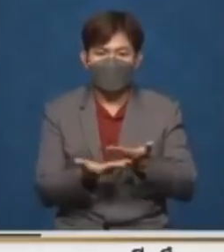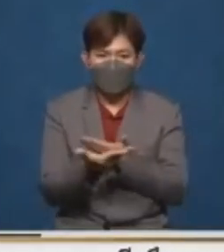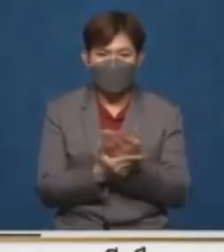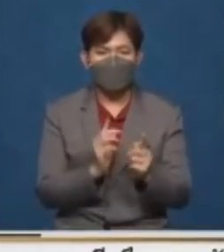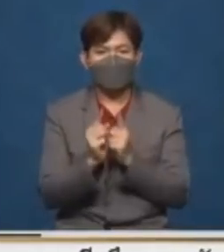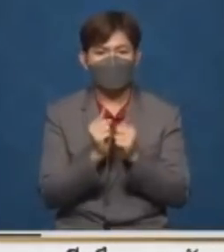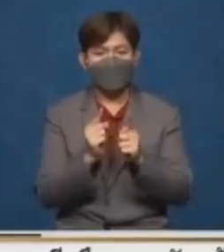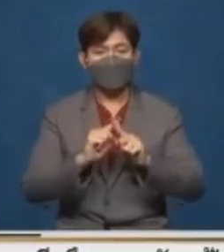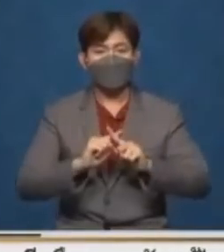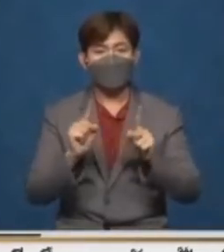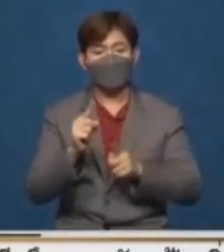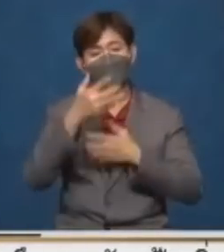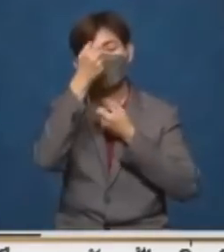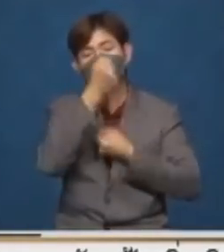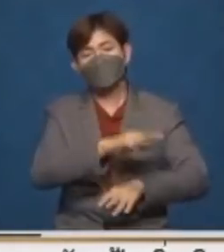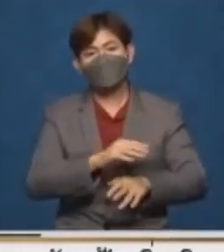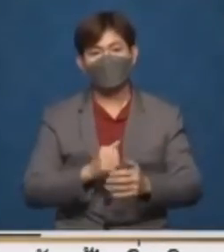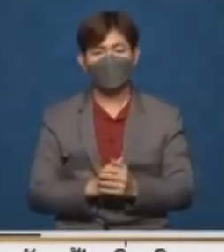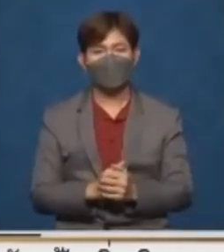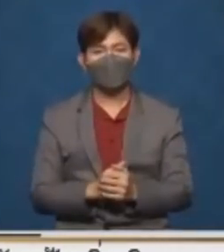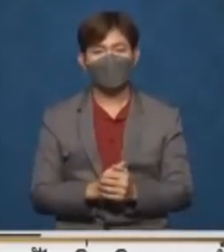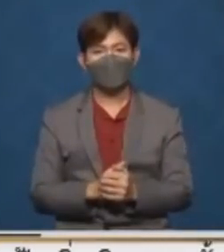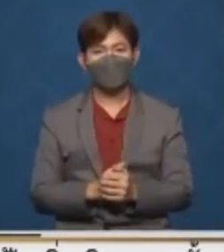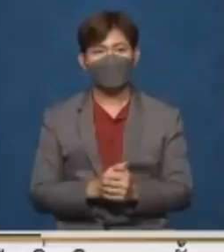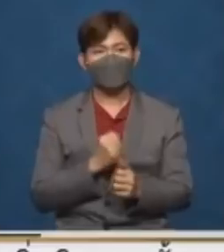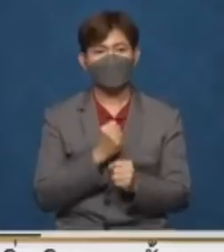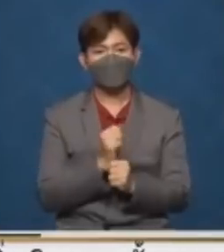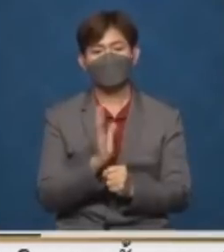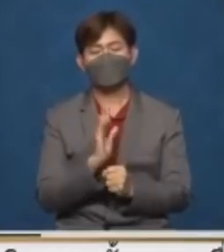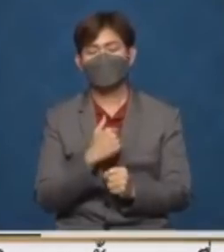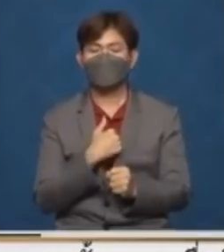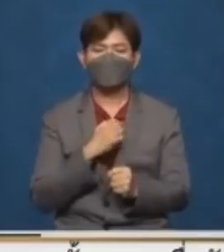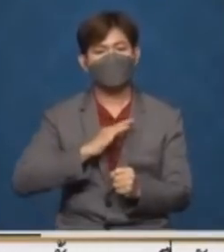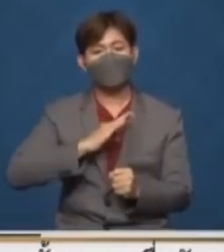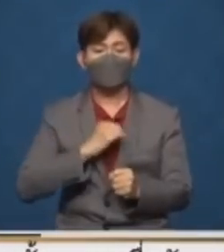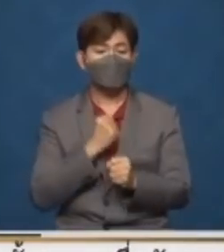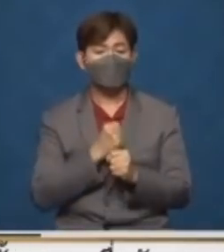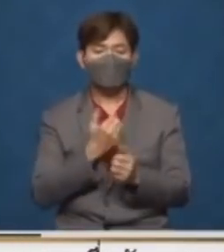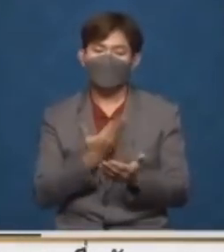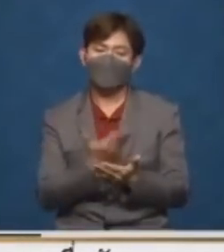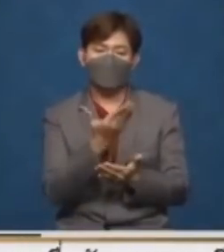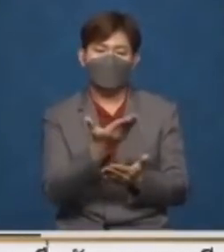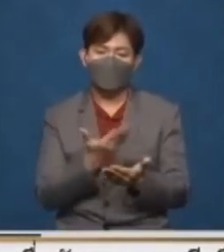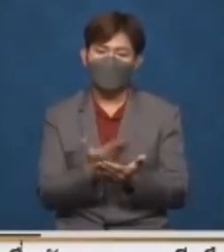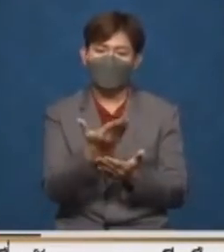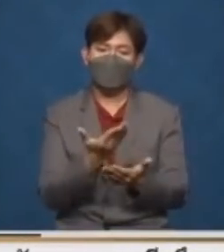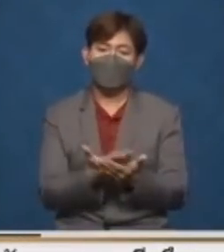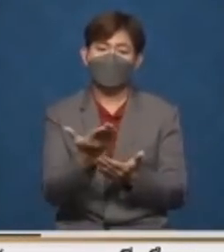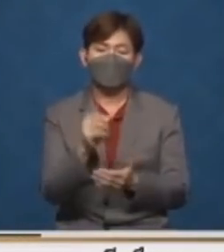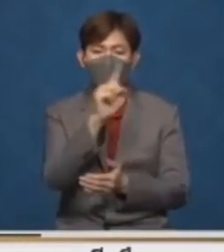แต่ท่านกับไม่สนใจไม่นำพาคำทกทวงเดินหนาจัดซื้อชื่อหนูแกจากบริษัท